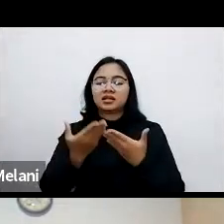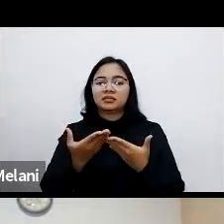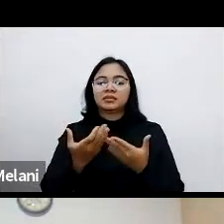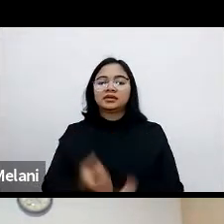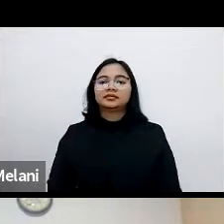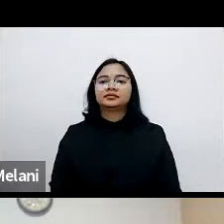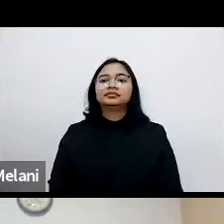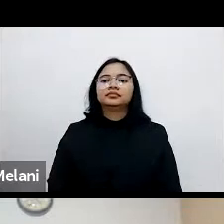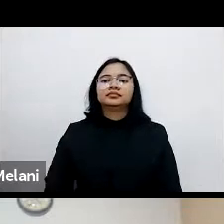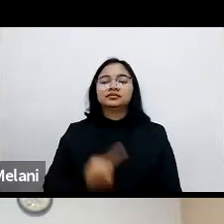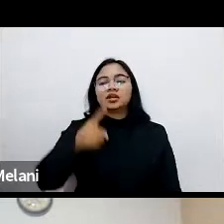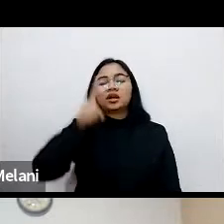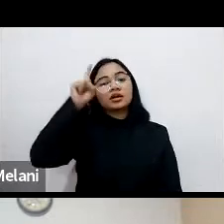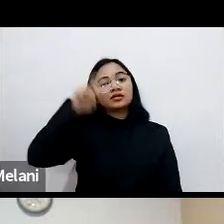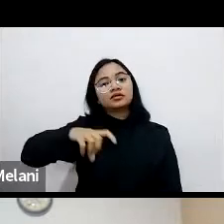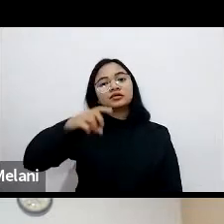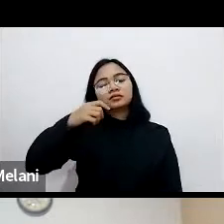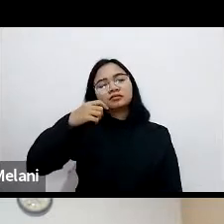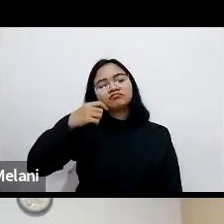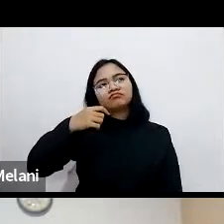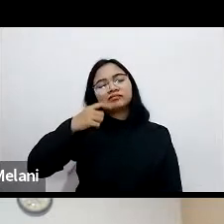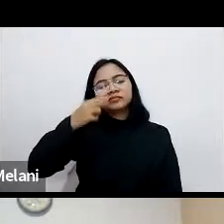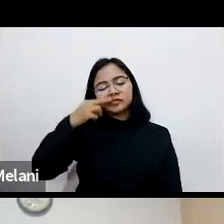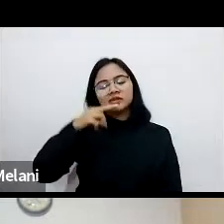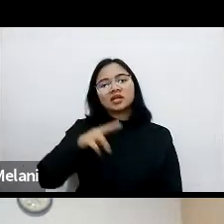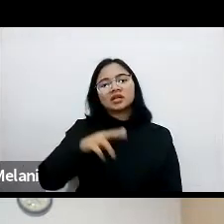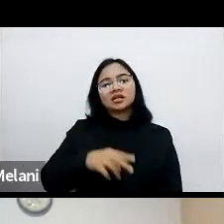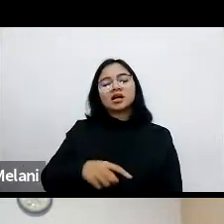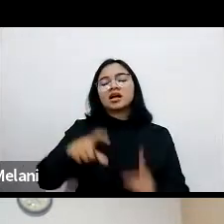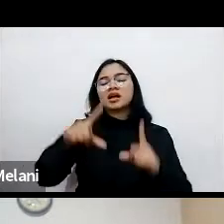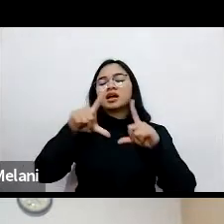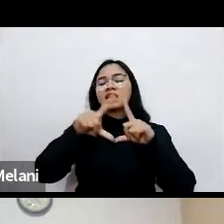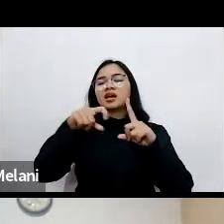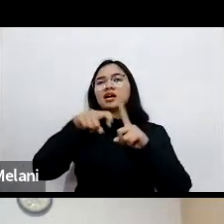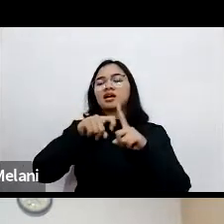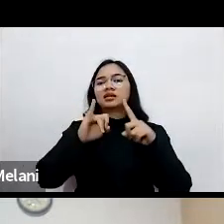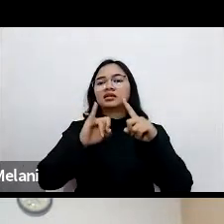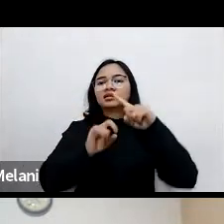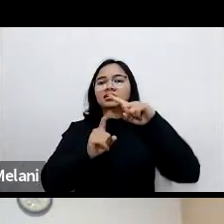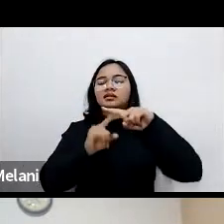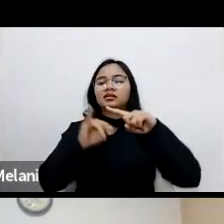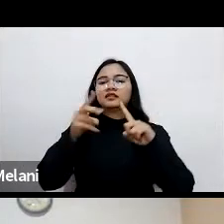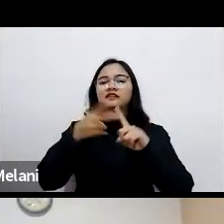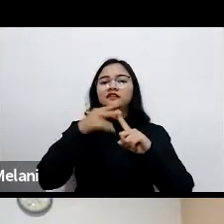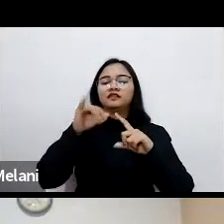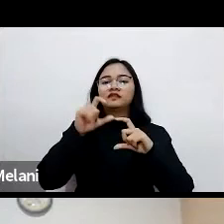kita harus mengakui bahwa aktivis itu adalah ujung tombak yang berani ya menurut saya